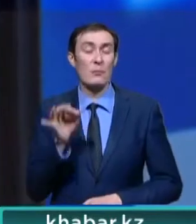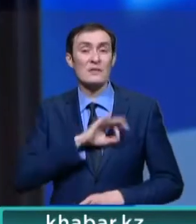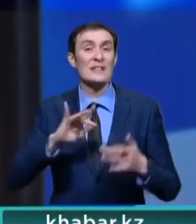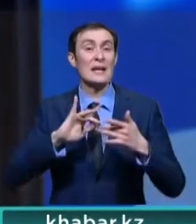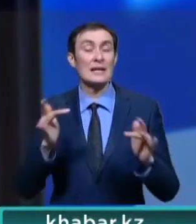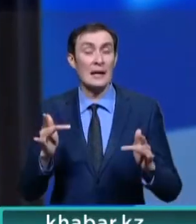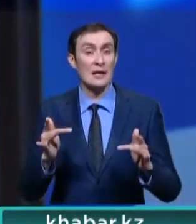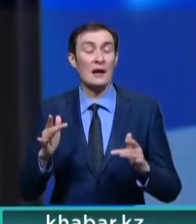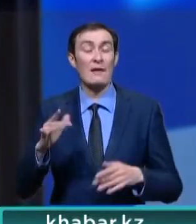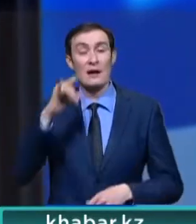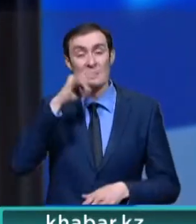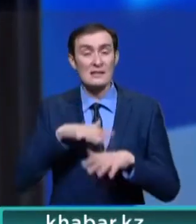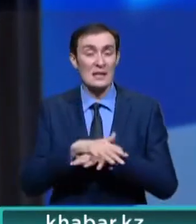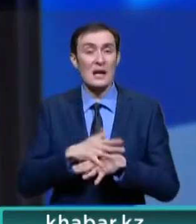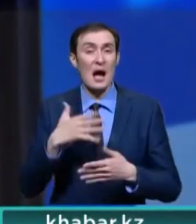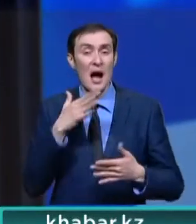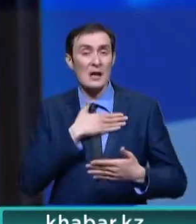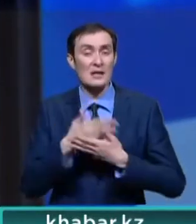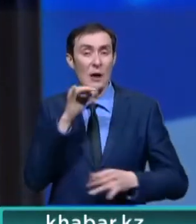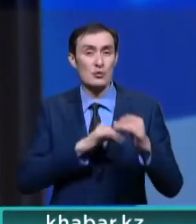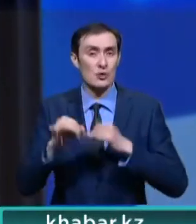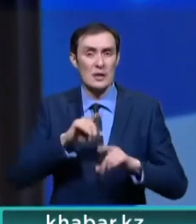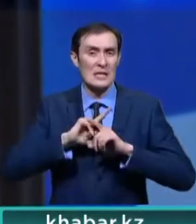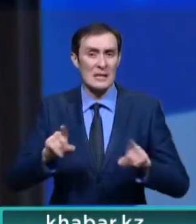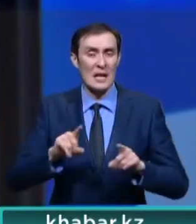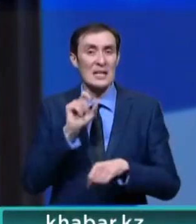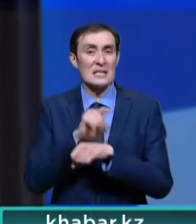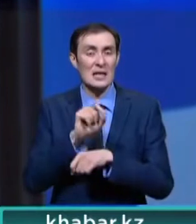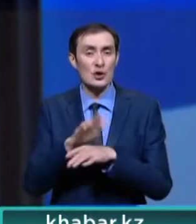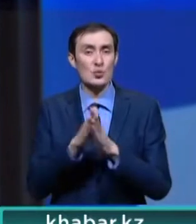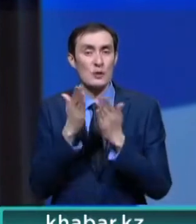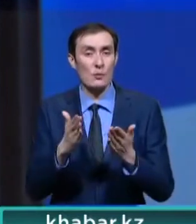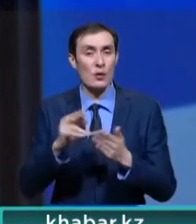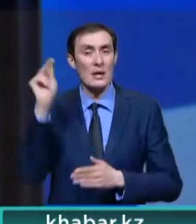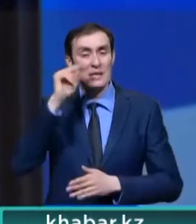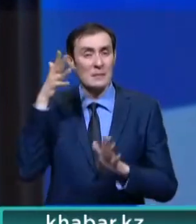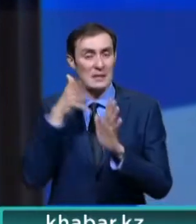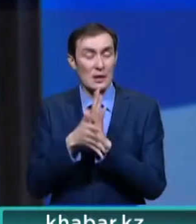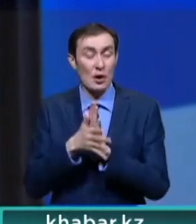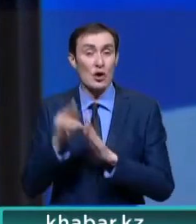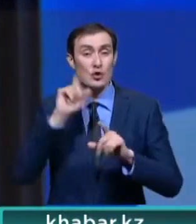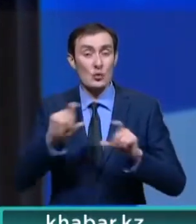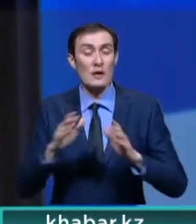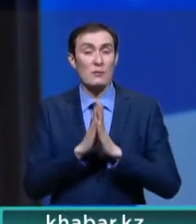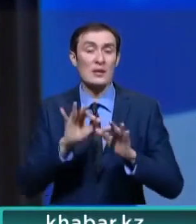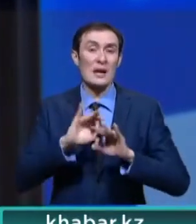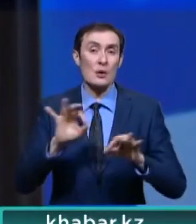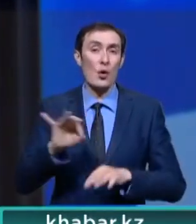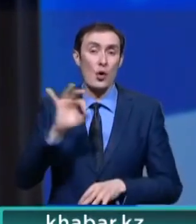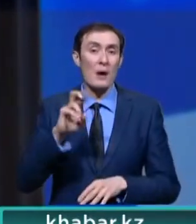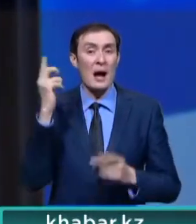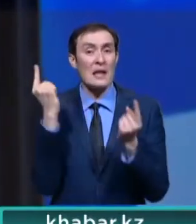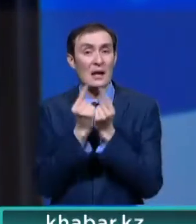казнета казахстанцы я активно обсуждают странное задание из учебника по самопознанию в нем школьников просят рассказать об